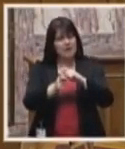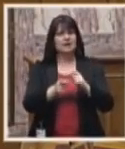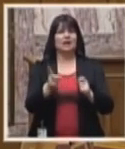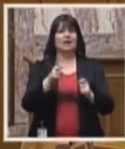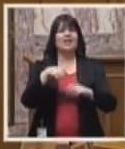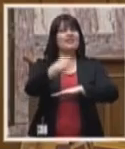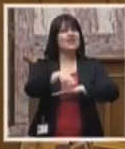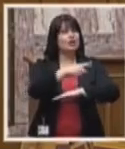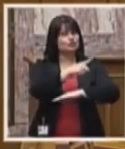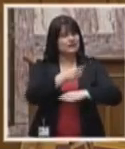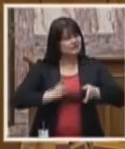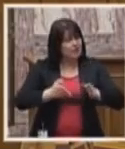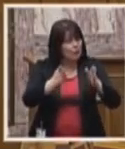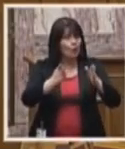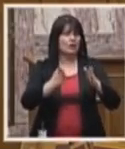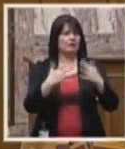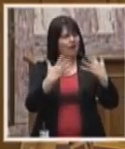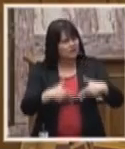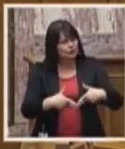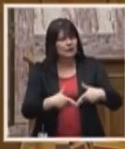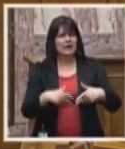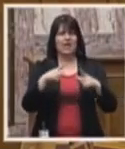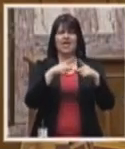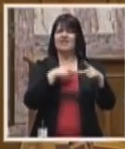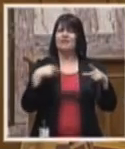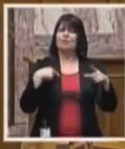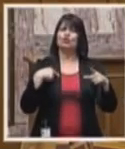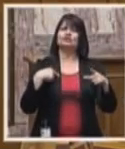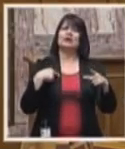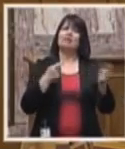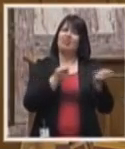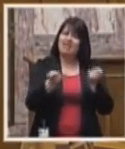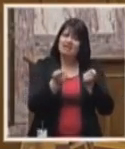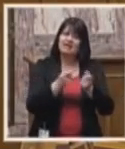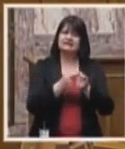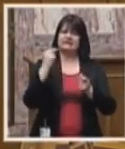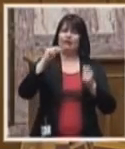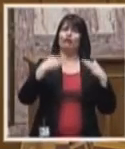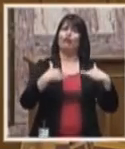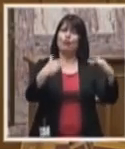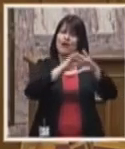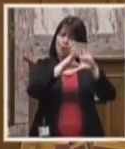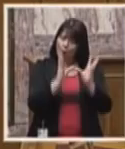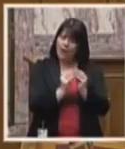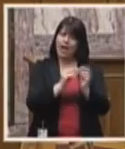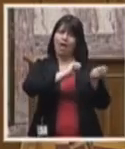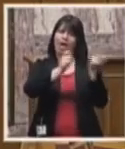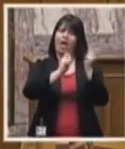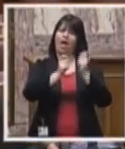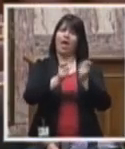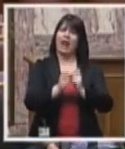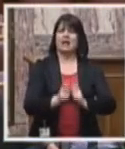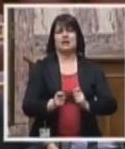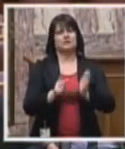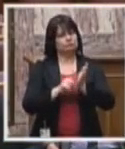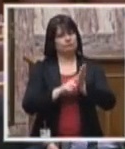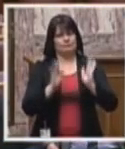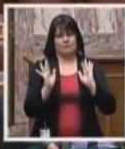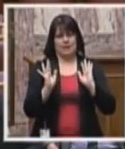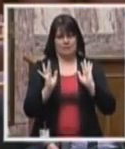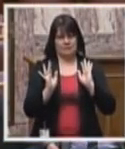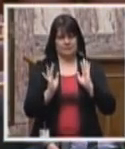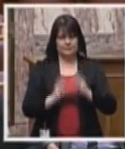δικαιοσύνης, αλλαγή στη δημόσια διοίκηση, στο ίδιο το κοινοβούλιο, και πολλές από αυτές τις μεγάλες αλλαγές πρέπει να είναι και αλλαγές για τις